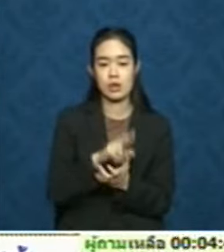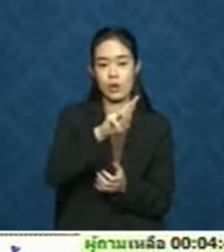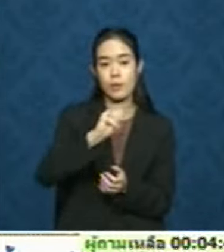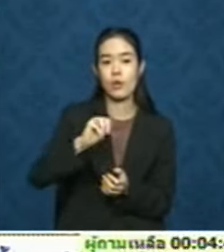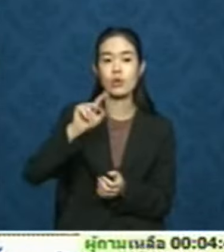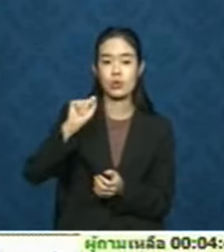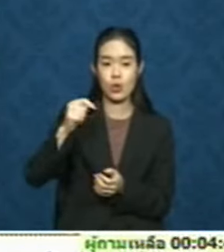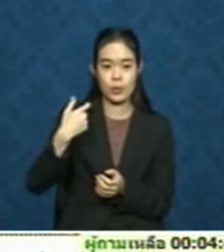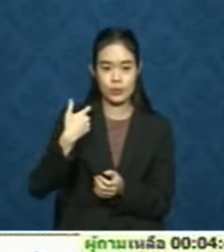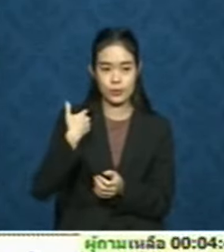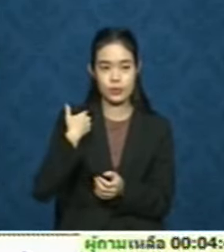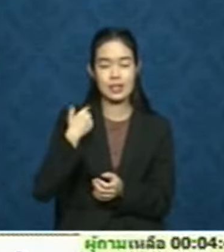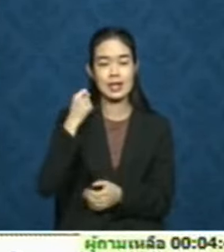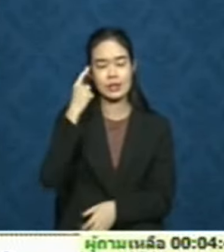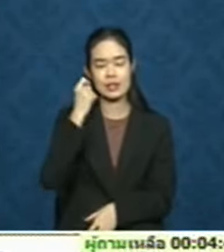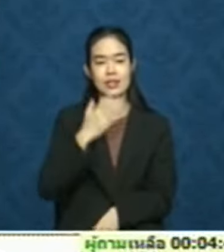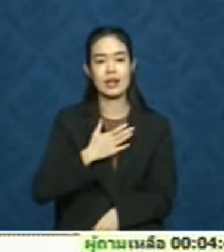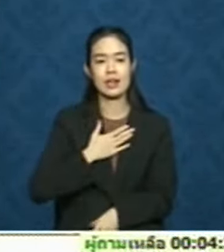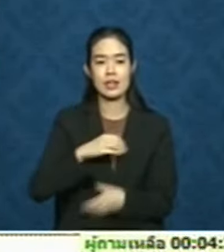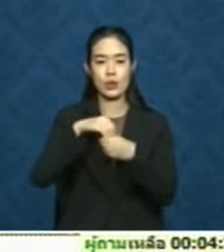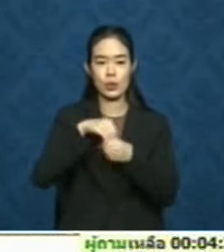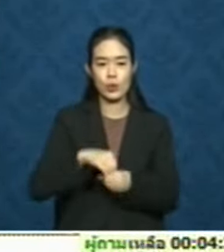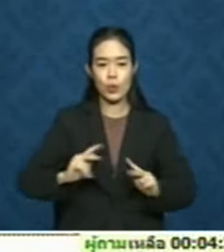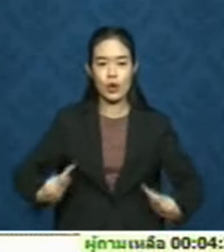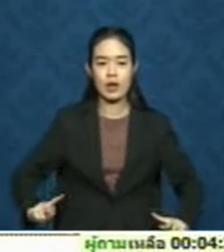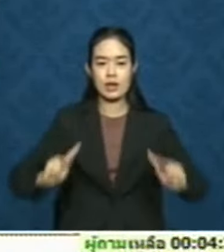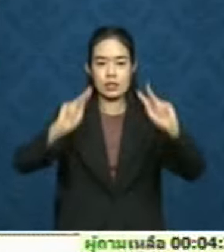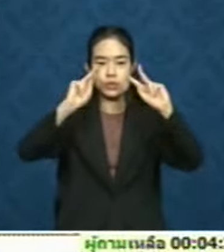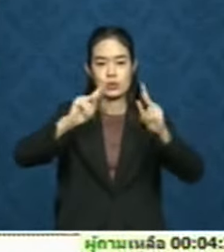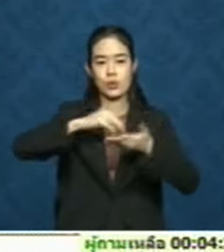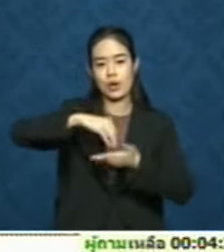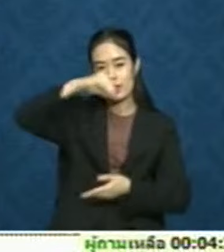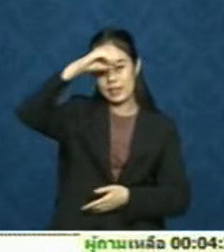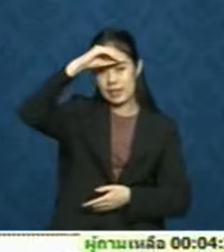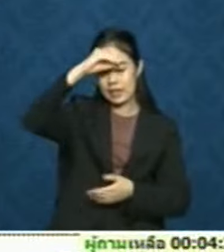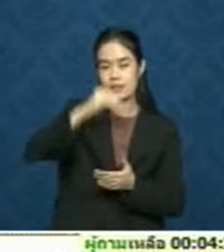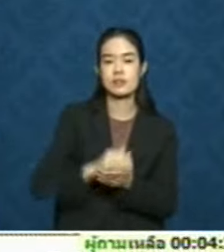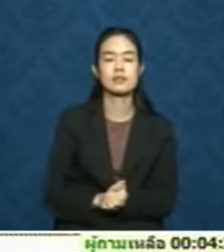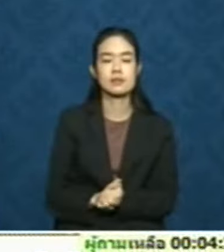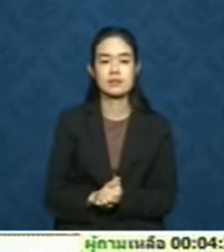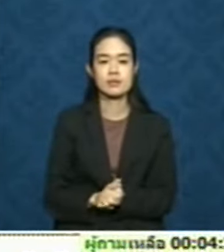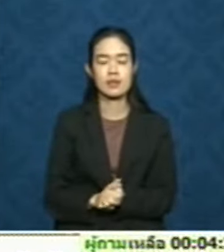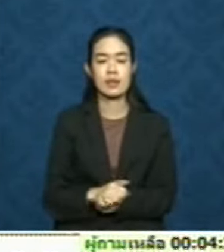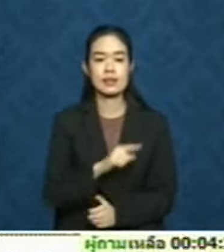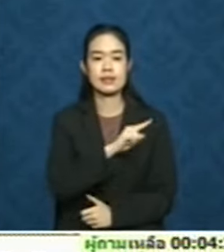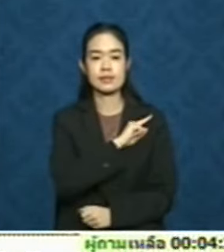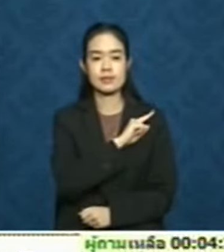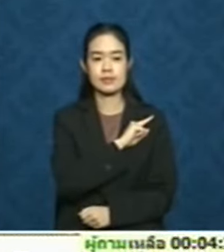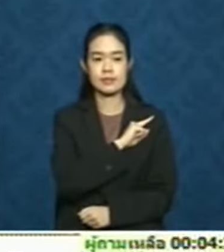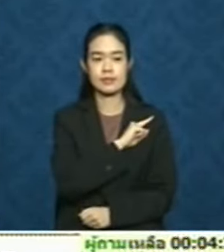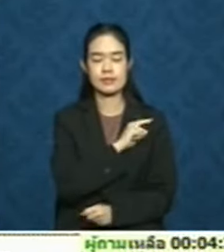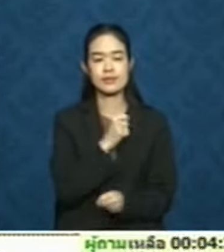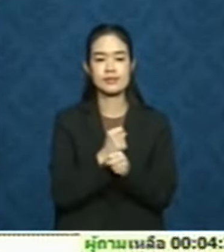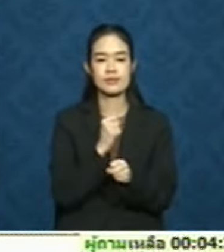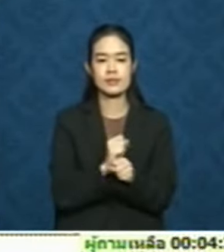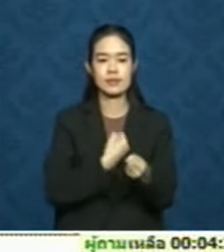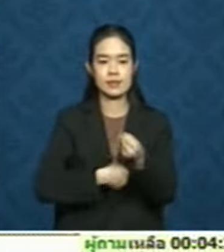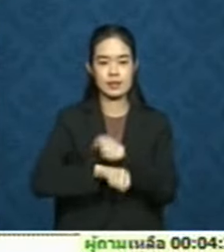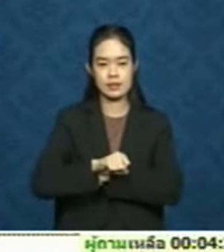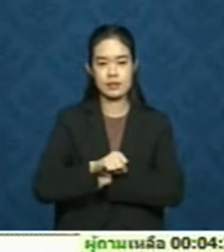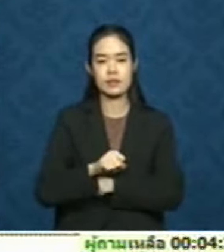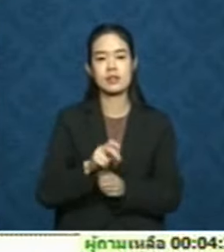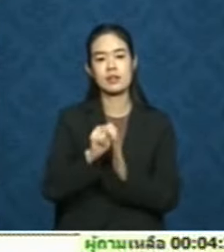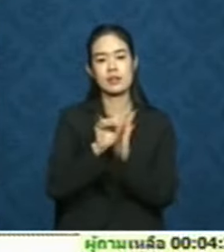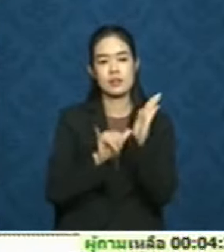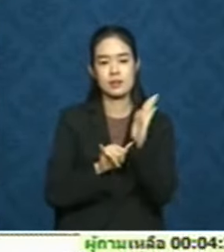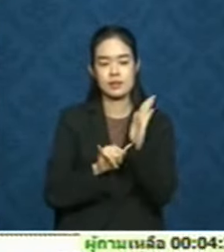ใจดีนะครับผมเป็นรัฐมนตรีศึกษาธิการมาก่อนผมรู้ว่าบางเรื่องเป็นเรื่องที่เจ้าที่เขาปฏิบัติเราเป็นผู้รักษานโยบายเป็นบางเรื่